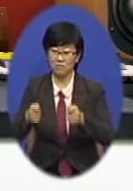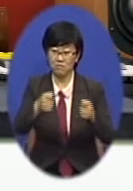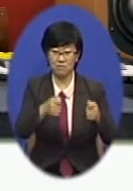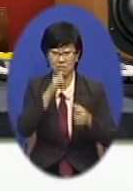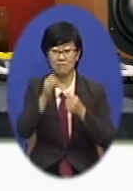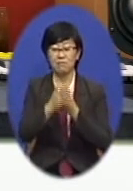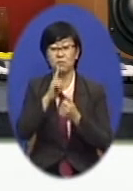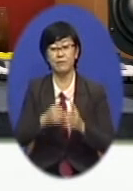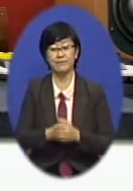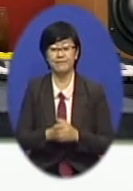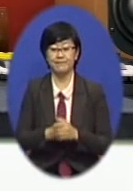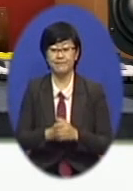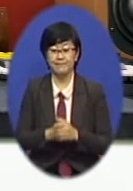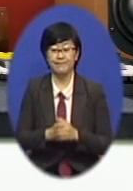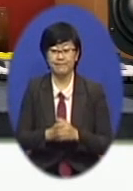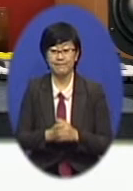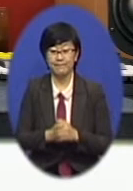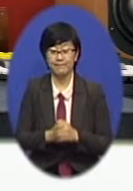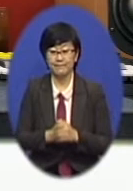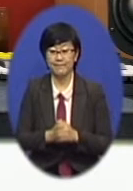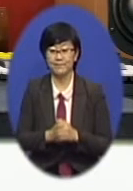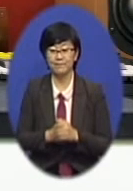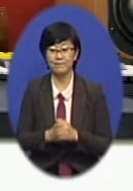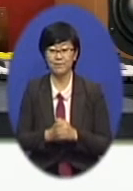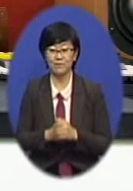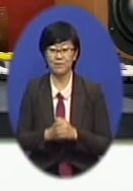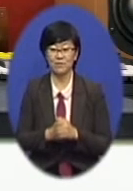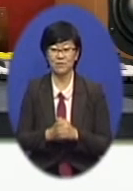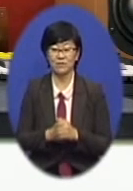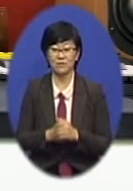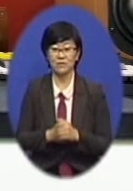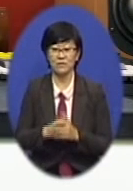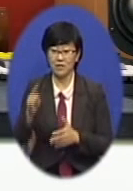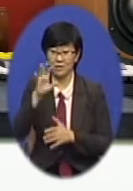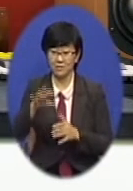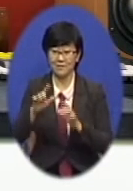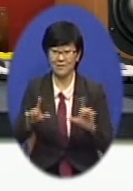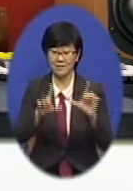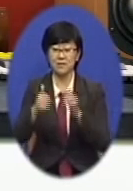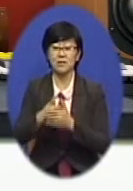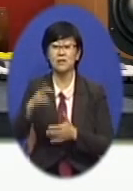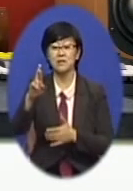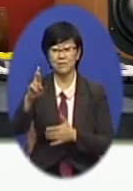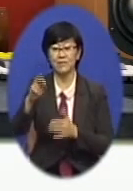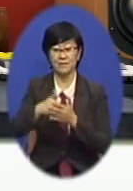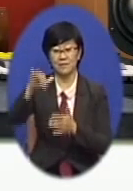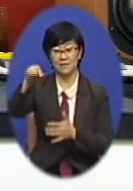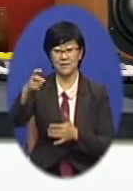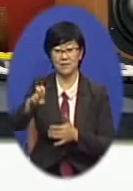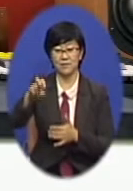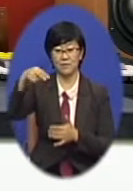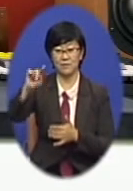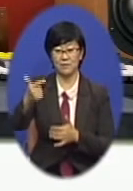모시고 오고 그랬어요. 네. 아, 그러셨군요. 아유, 진짜. 그렇죠. 어디 사신다 그랬죠? 군산에 사는